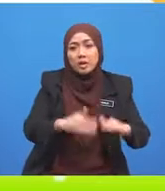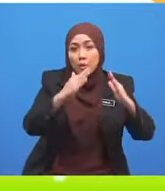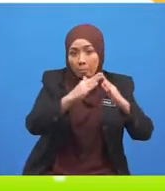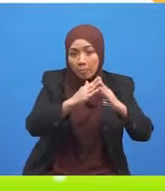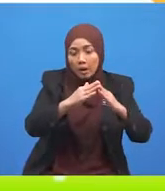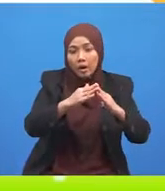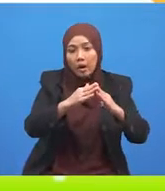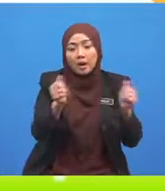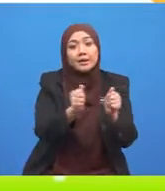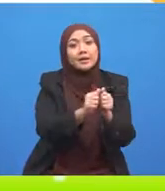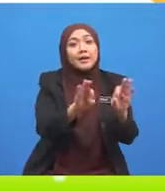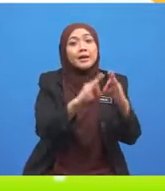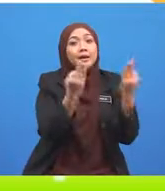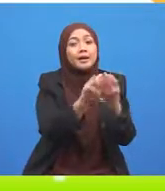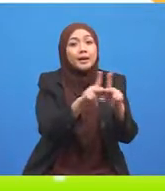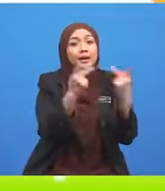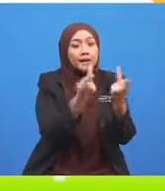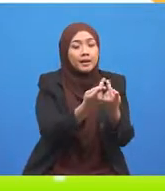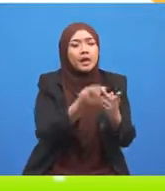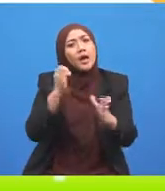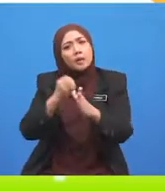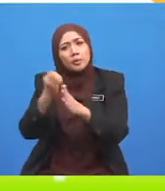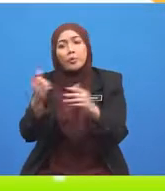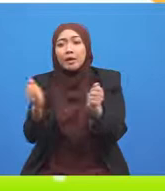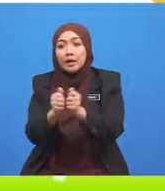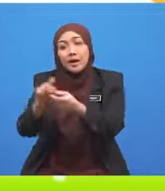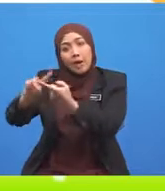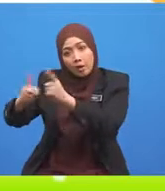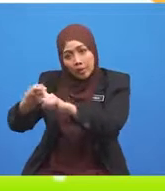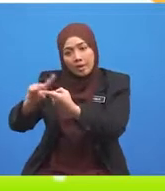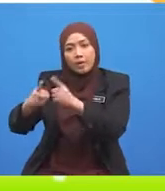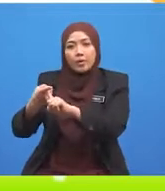keluarga mahupun bersama rakan-rakan.